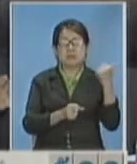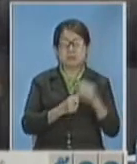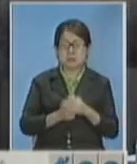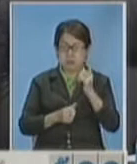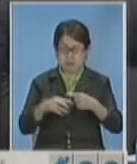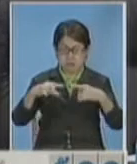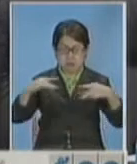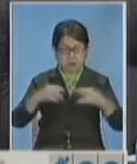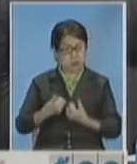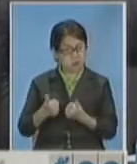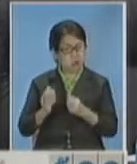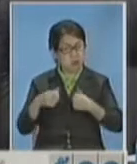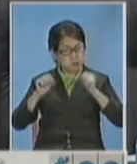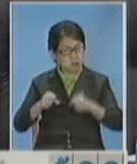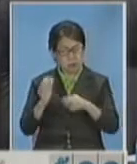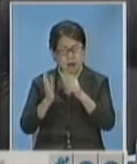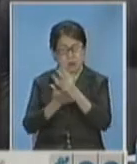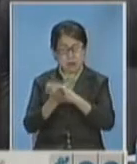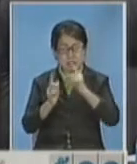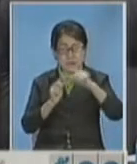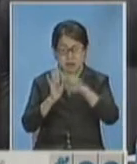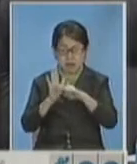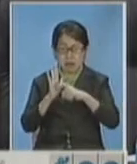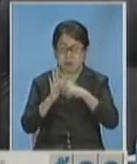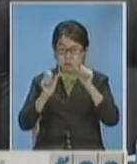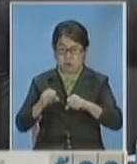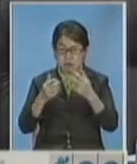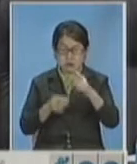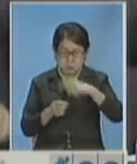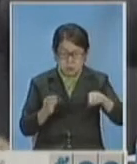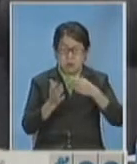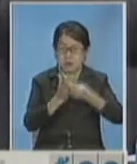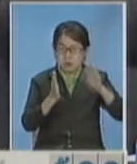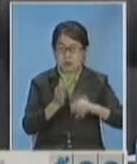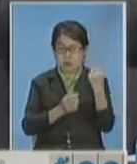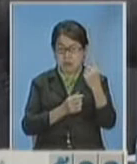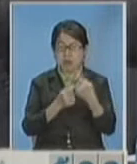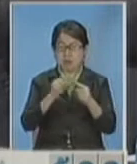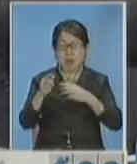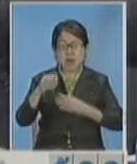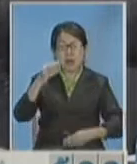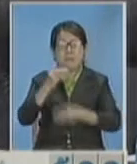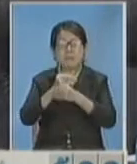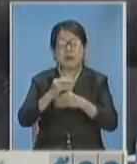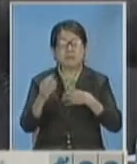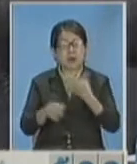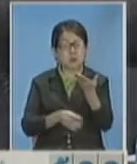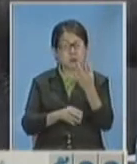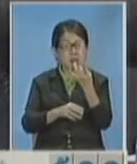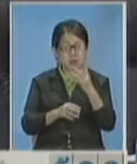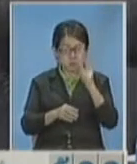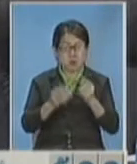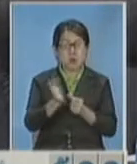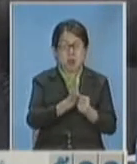หมคะเพราะเราอนุมัติหลักการมาจากสภาแล้วเราก็ควรมีหน้าที่ว่าควรจะไปปรับลดอย่างเดียวนะคะแล้วถ้าหากจะของประมาณอะไรต้องแปรยติ